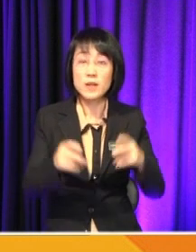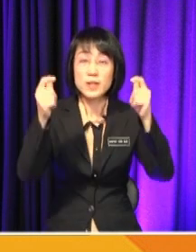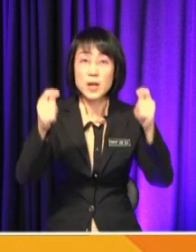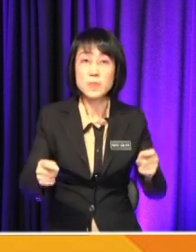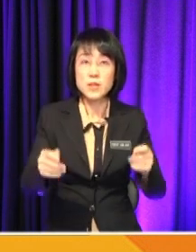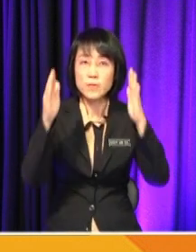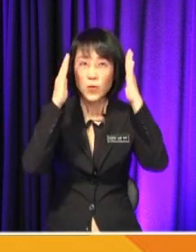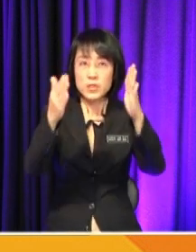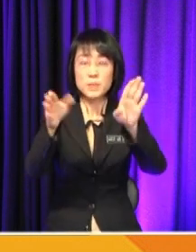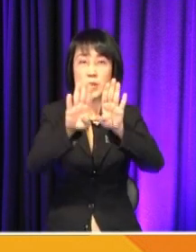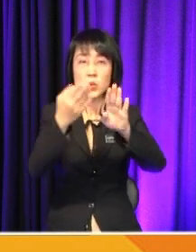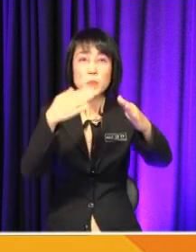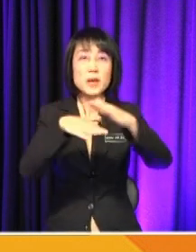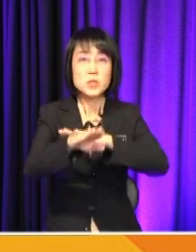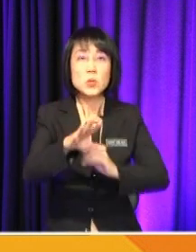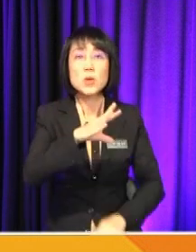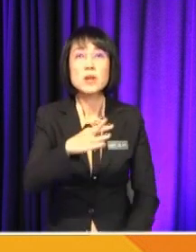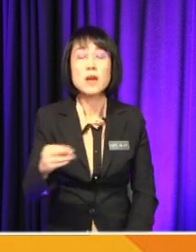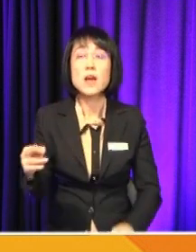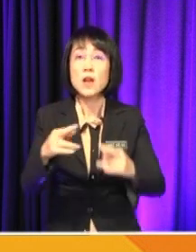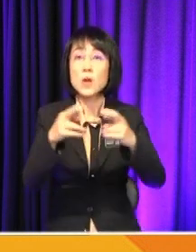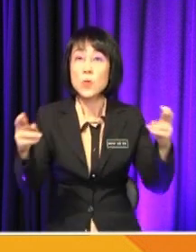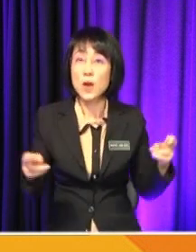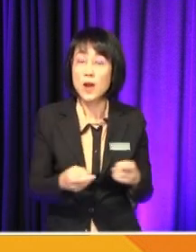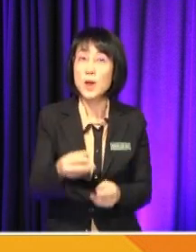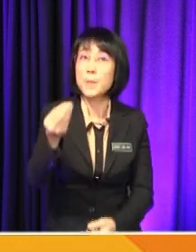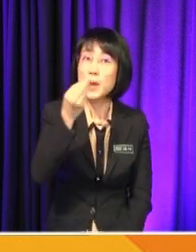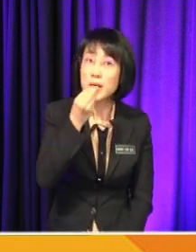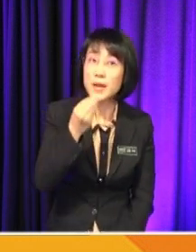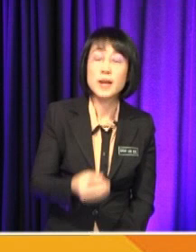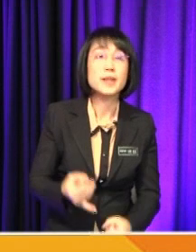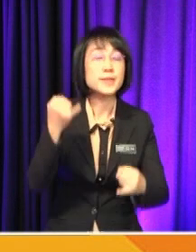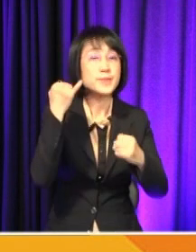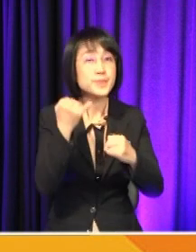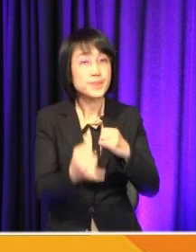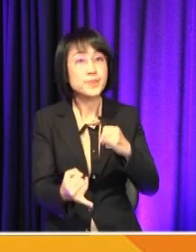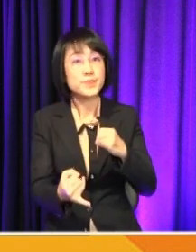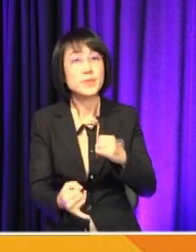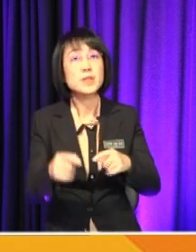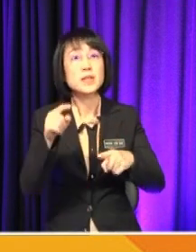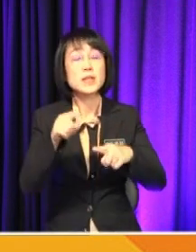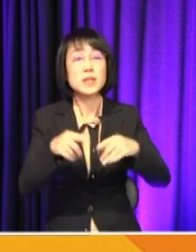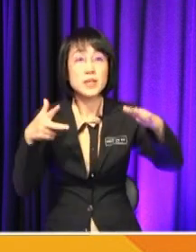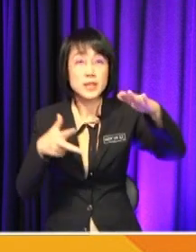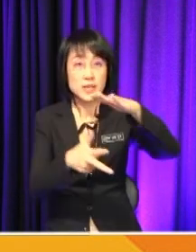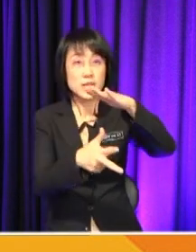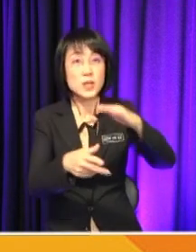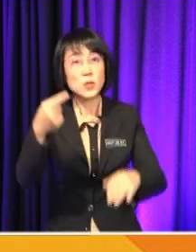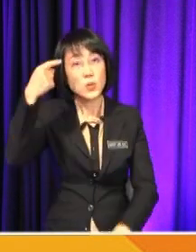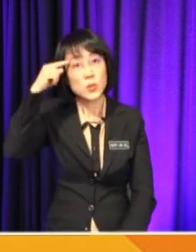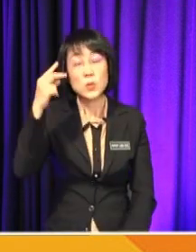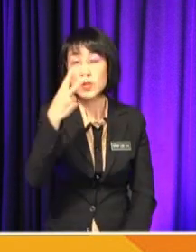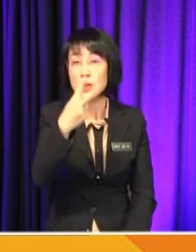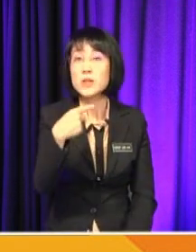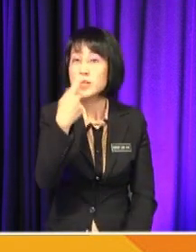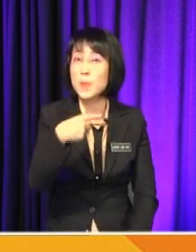dan juga di ruang makan dan yang terakhir kita letak di garasi untuk kita tengok Siapa yang